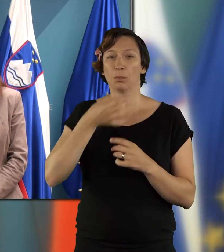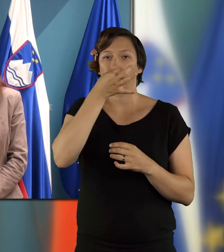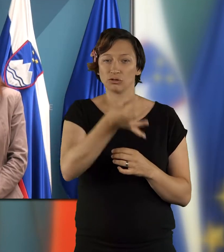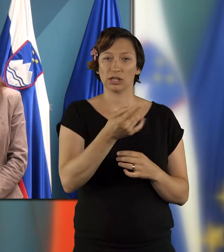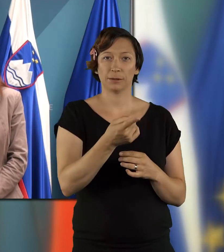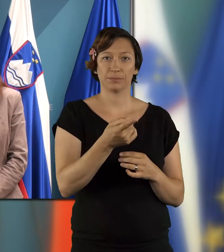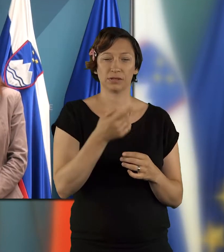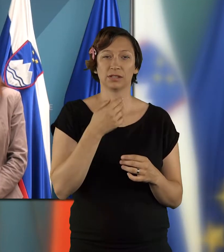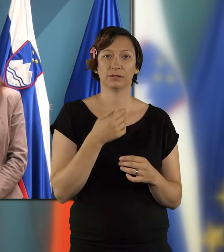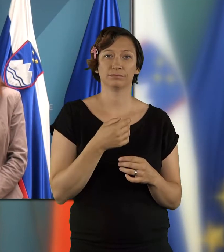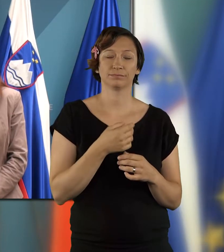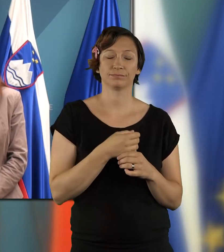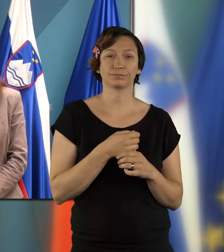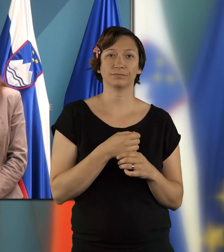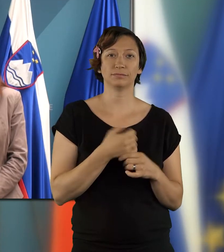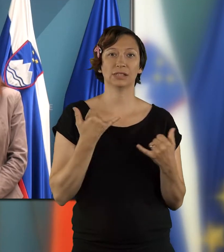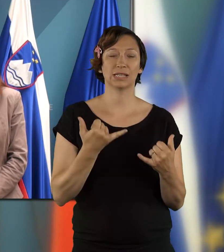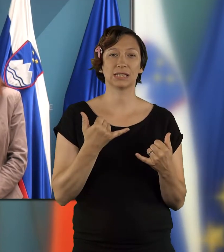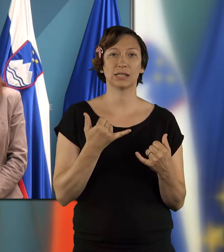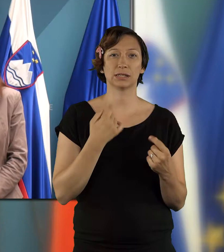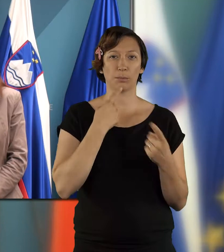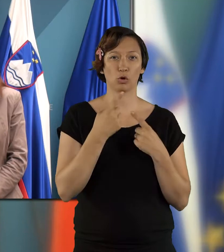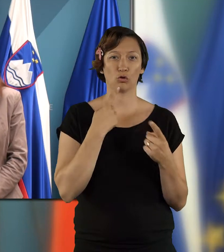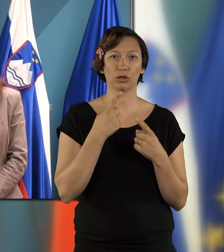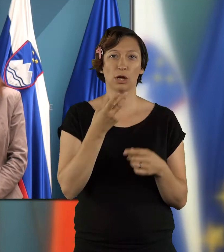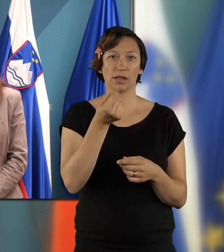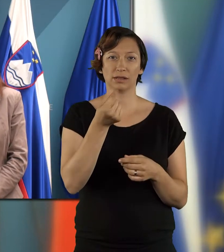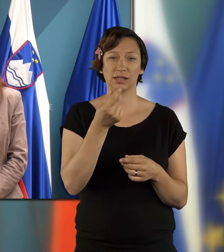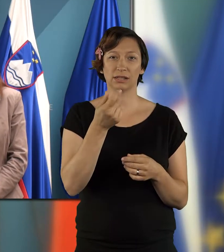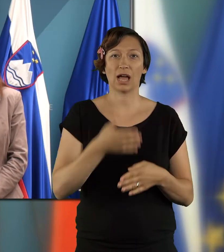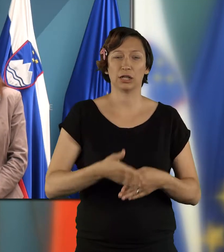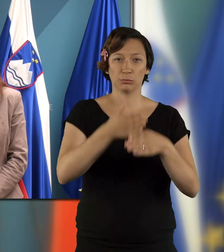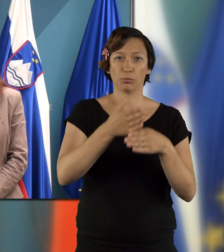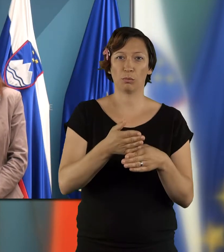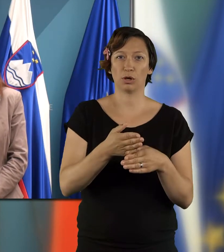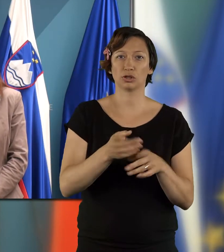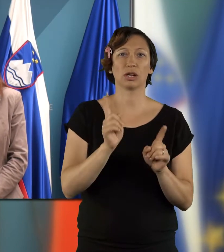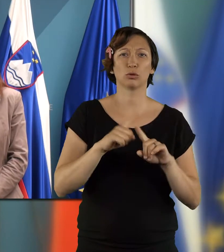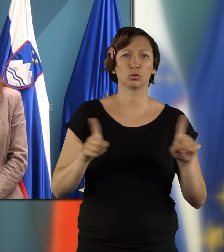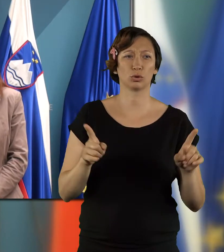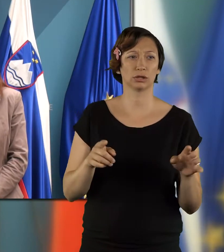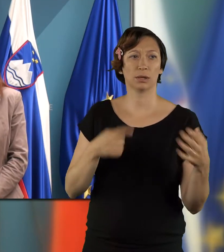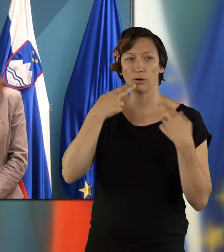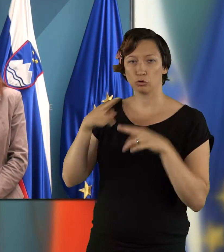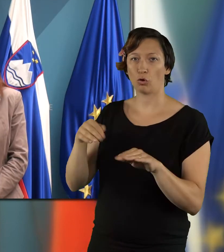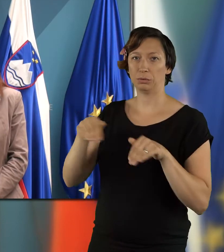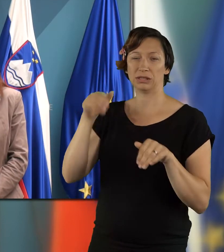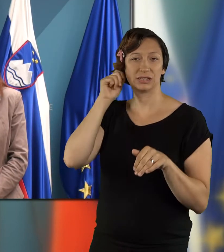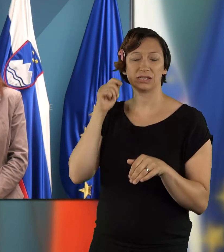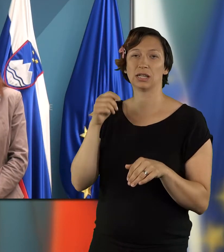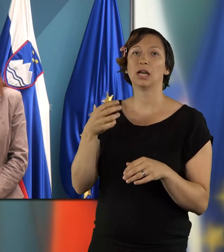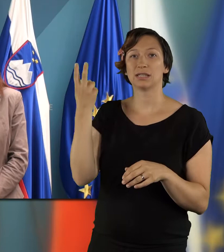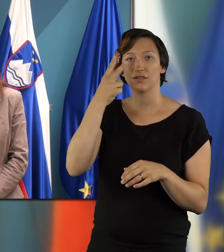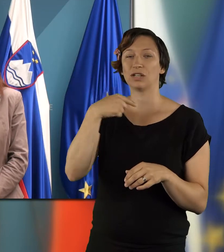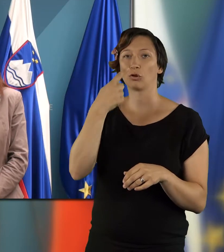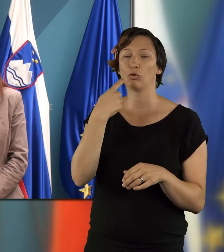o... hvala. Govorimo o denarni pomoči ali kako? Govorimo seveda o denarni